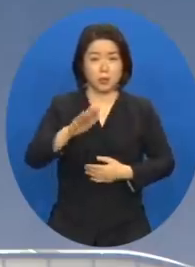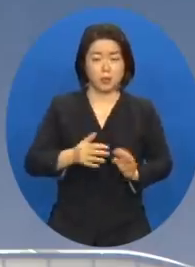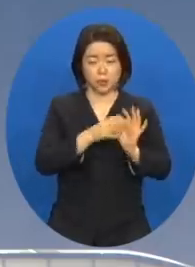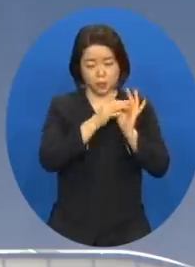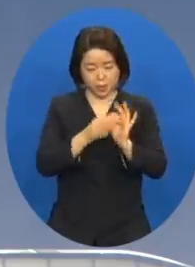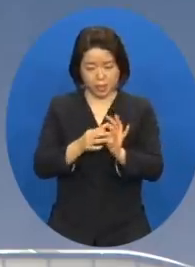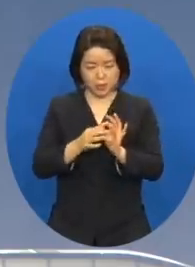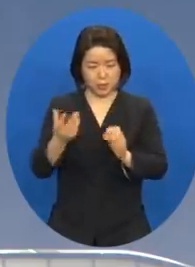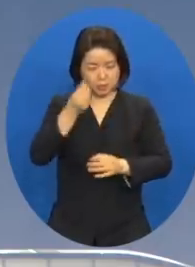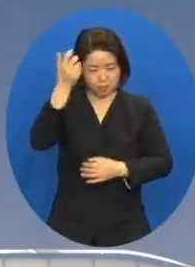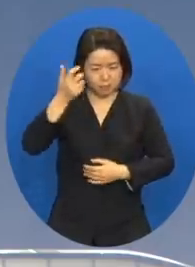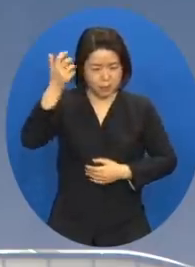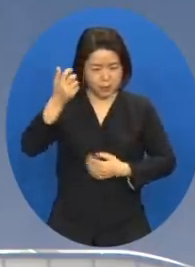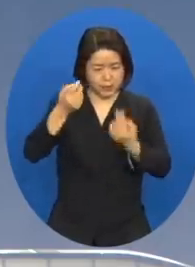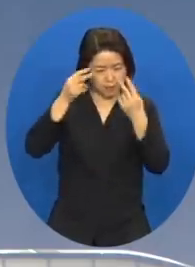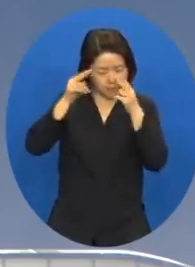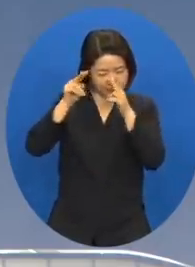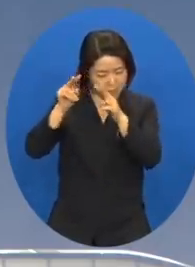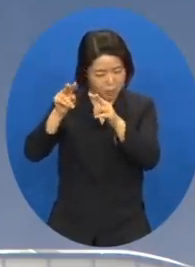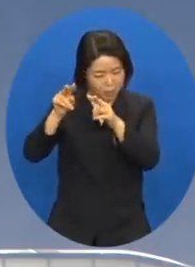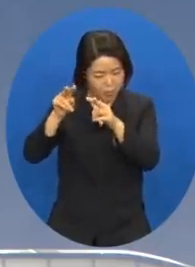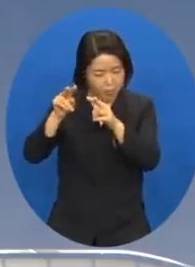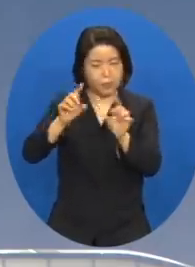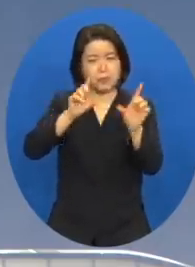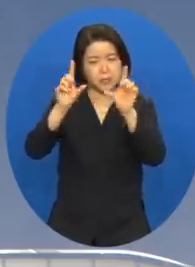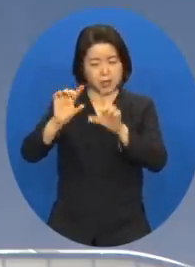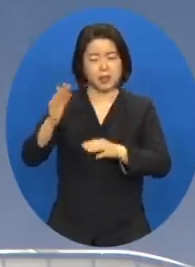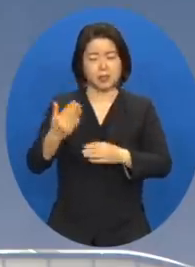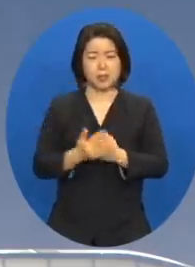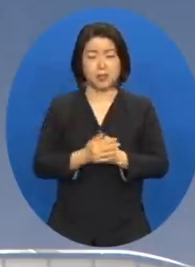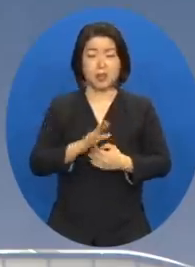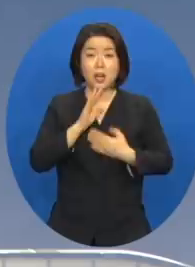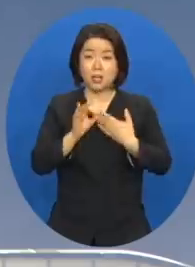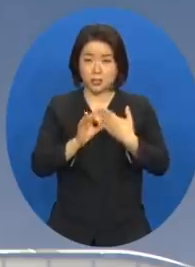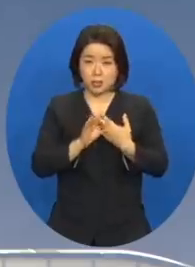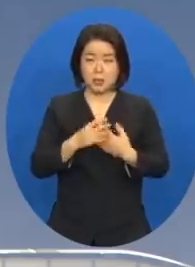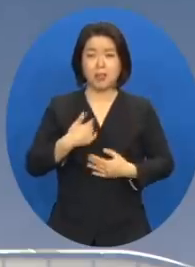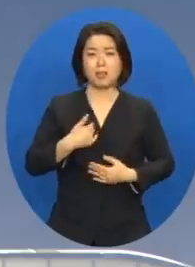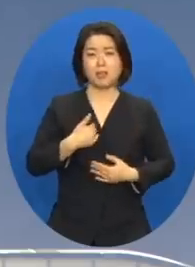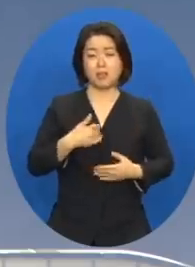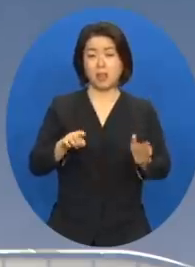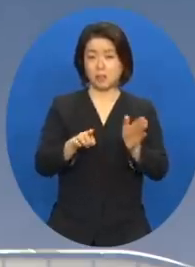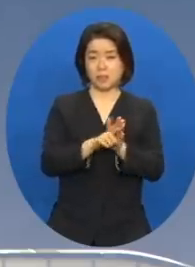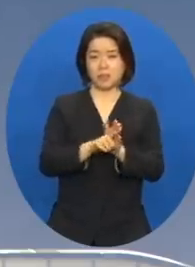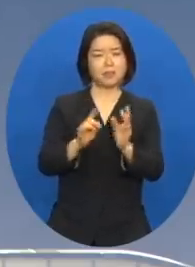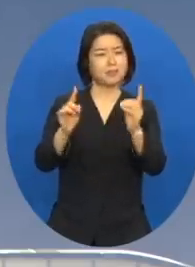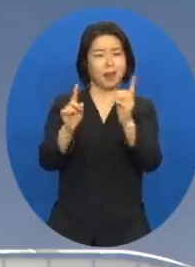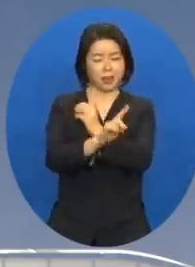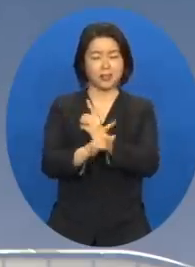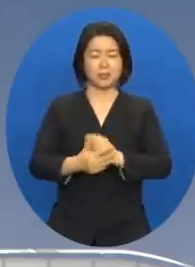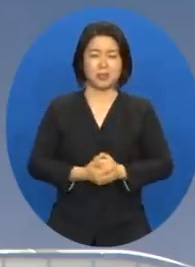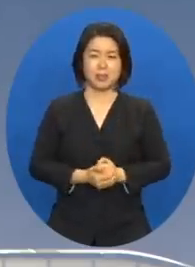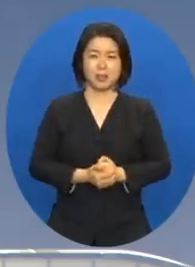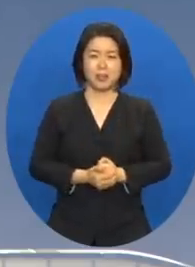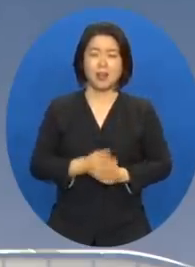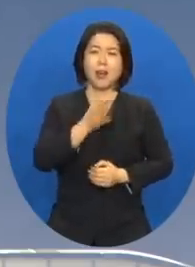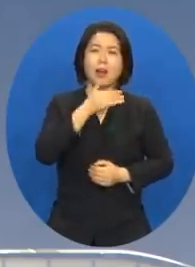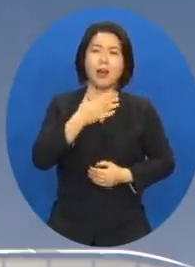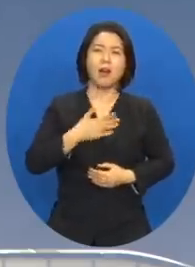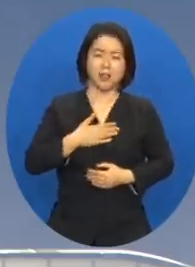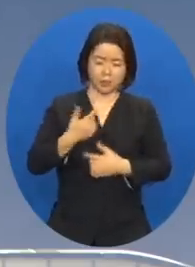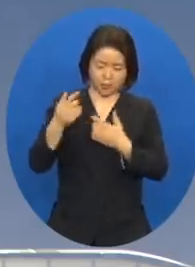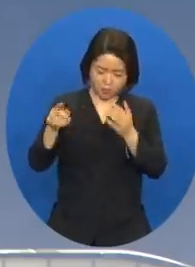계속 성령님을 바라봐야 되잖아요. 그러면 우리 믿음이 달라져요. 아, 나도